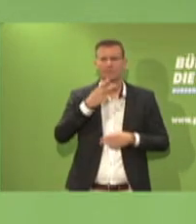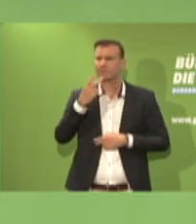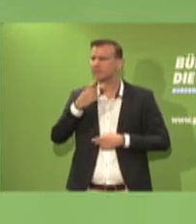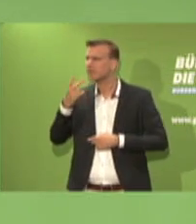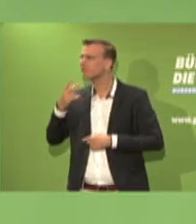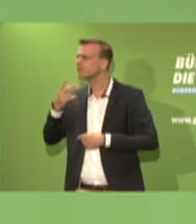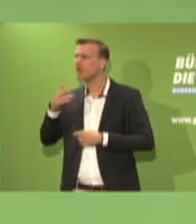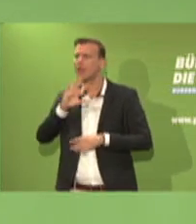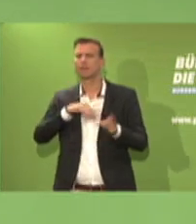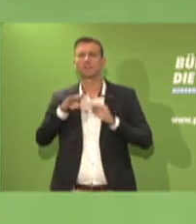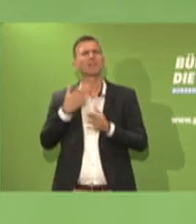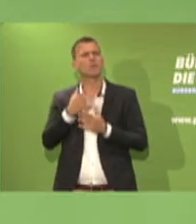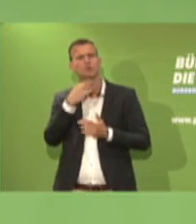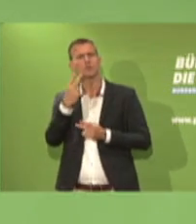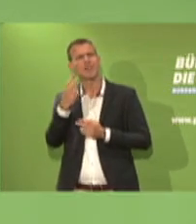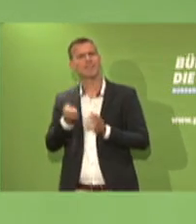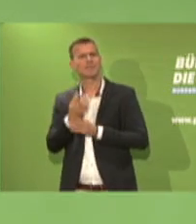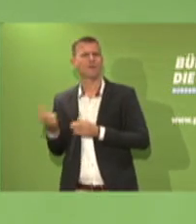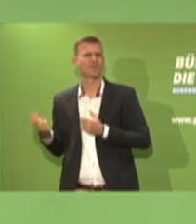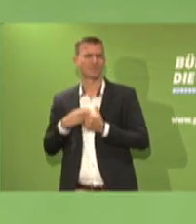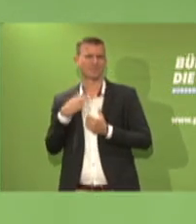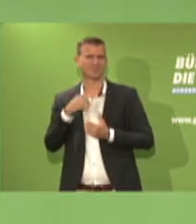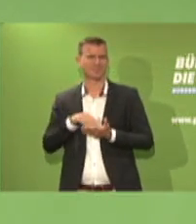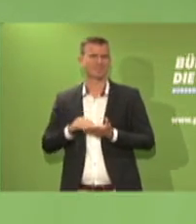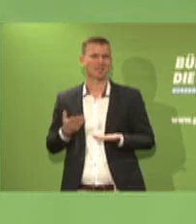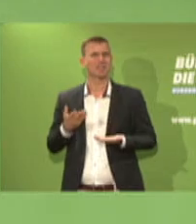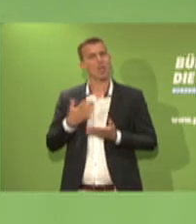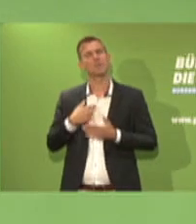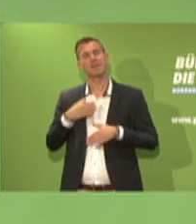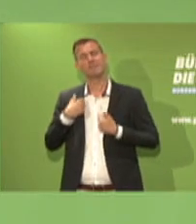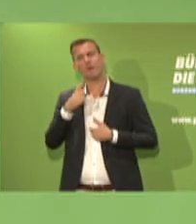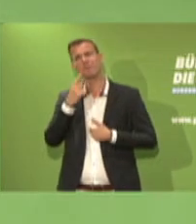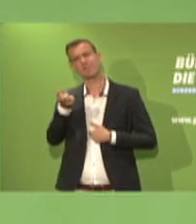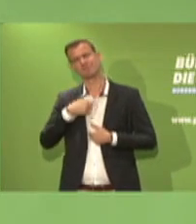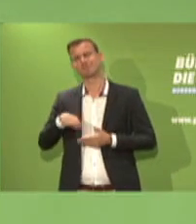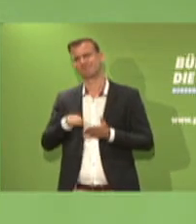neue gibt und deswegen freue ich mich auch, wenn ihr mir wieder ein Mandat